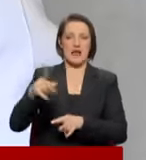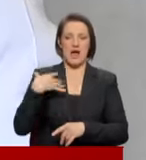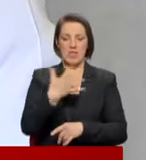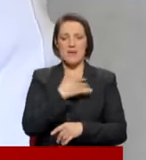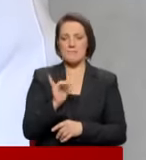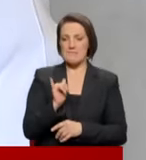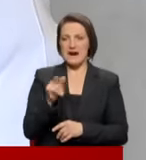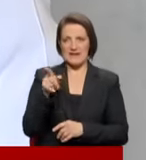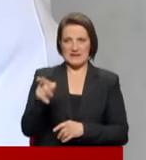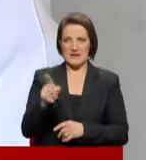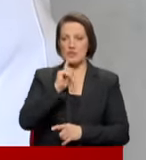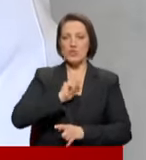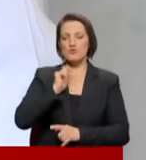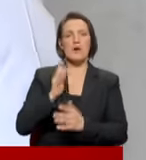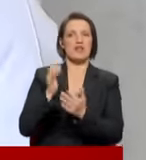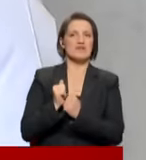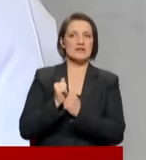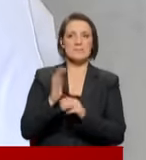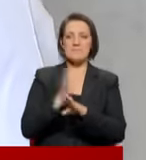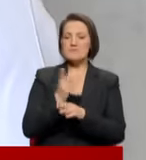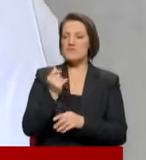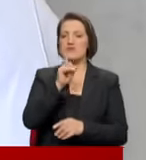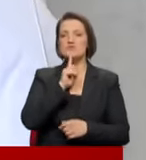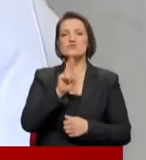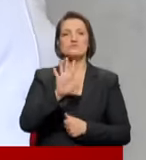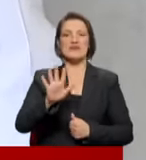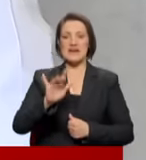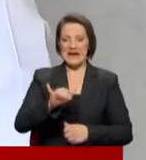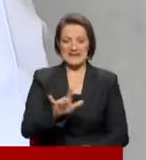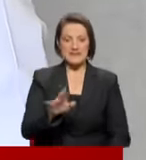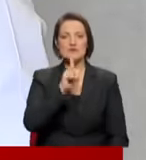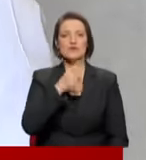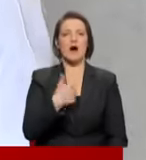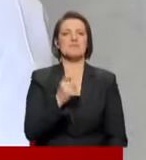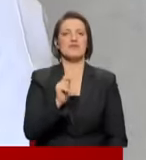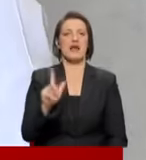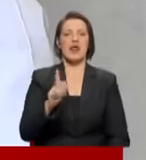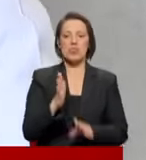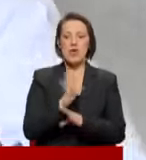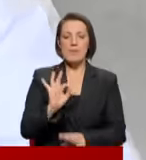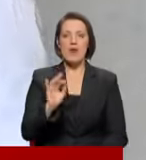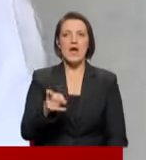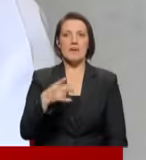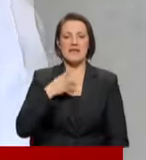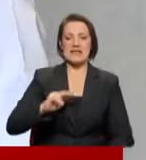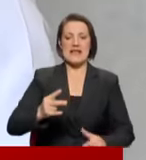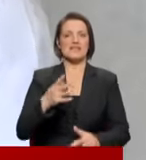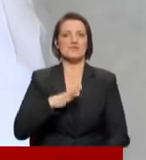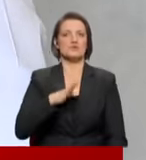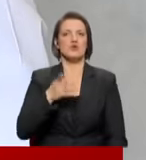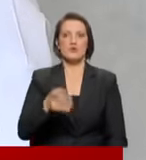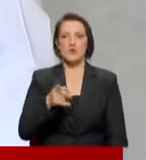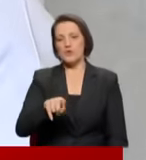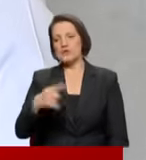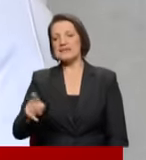Annem marketten işte dondurma alacaktı. Ürünün fiyatı 125 TL, kasaya geldi 160 TL. Niye böyle bir şey oluyor? Ben bunu iade etmek istiyorum diye.